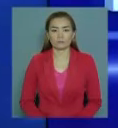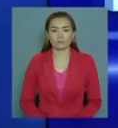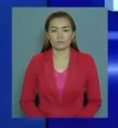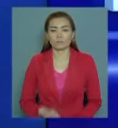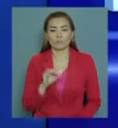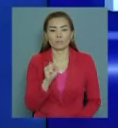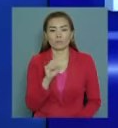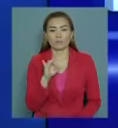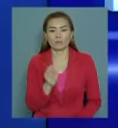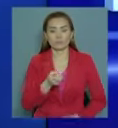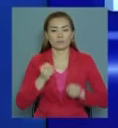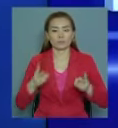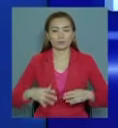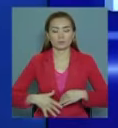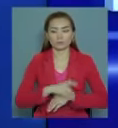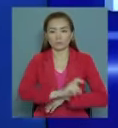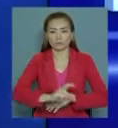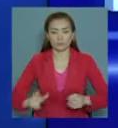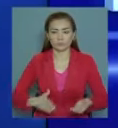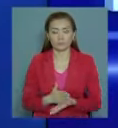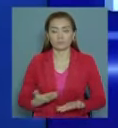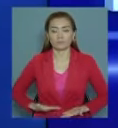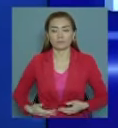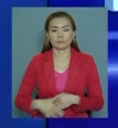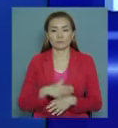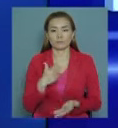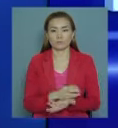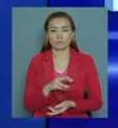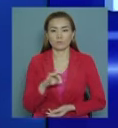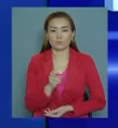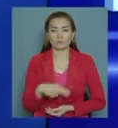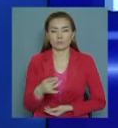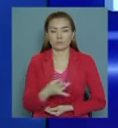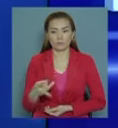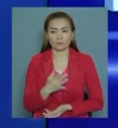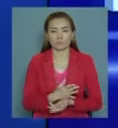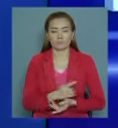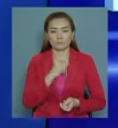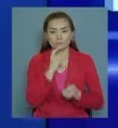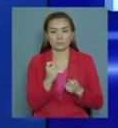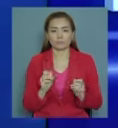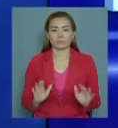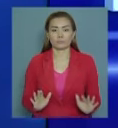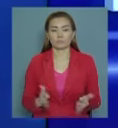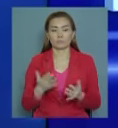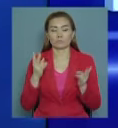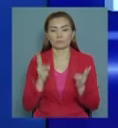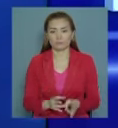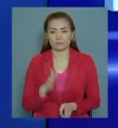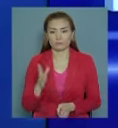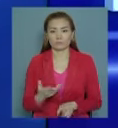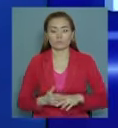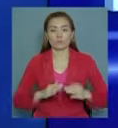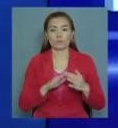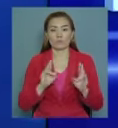Берег Урала представляет опасность для людей. Жители населенного пункта в Махамбетском районе опасаются, что если случится паводок, то их